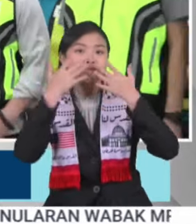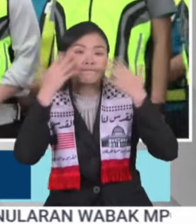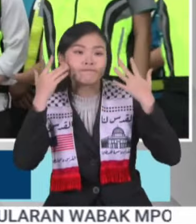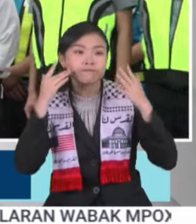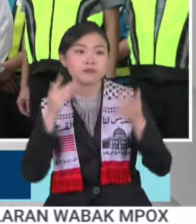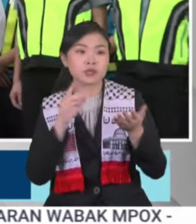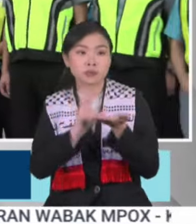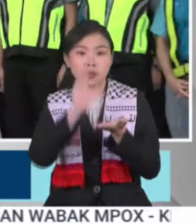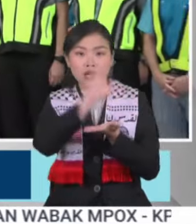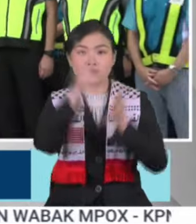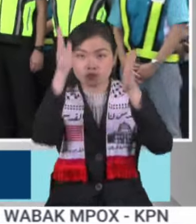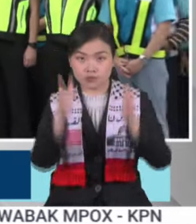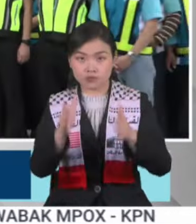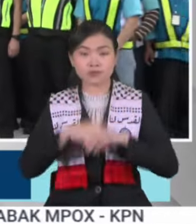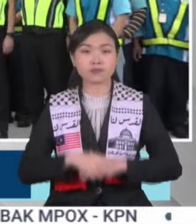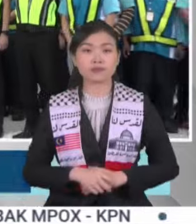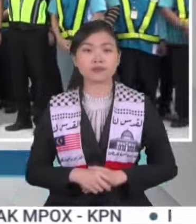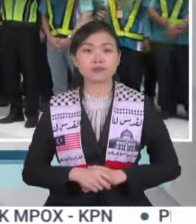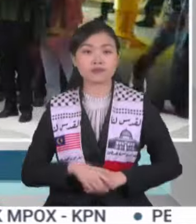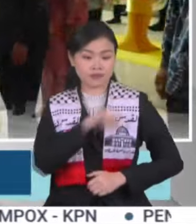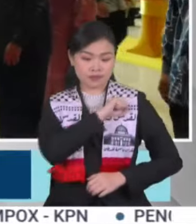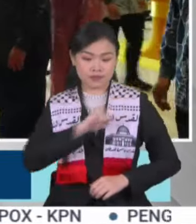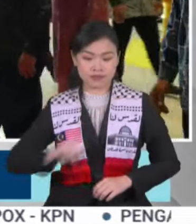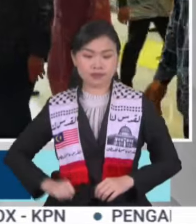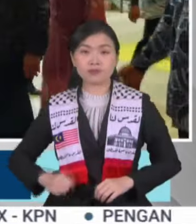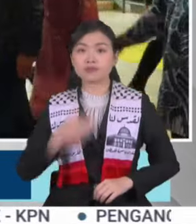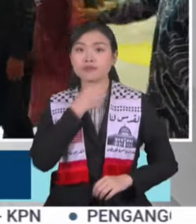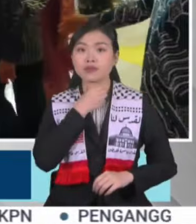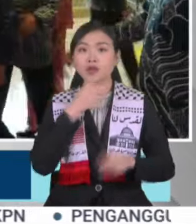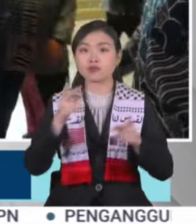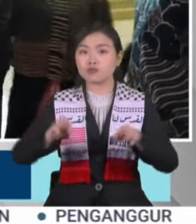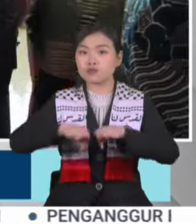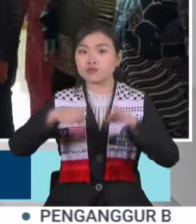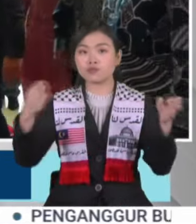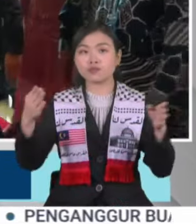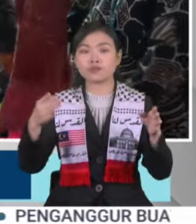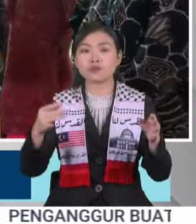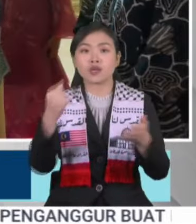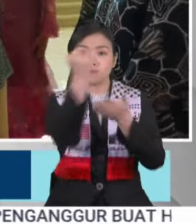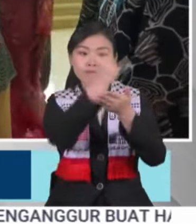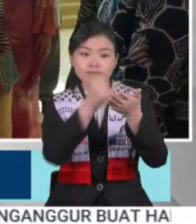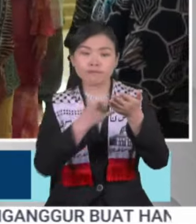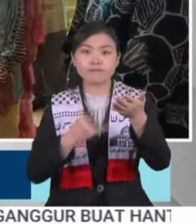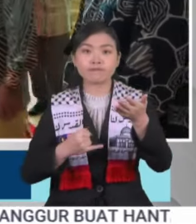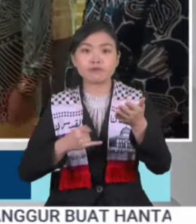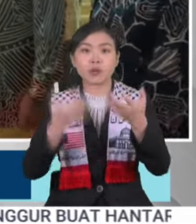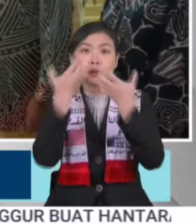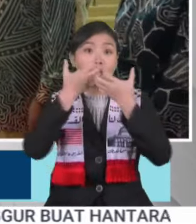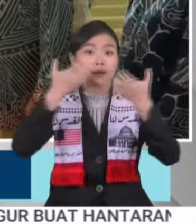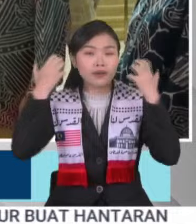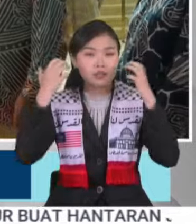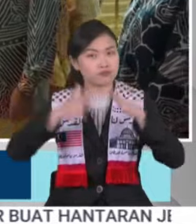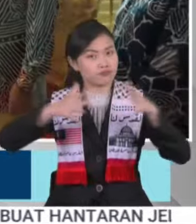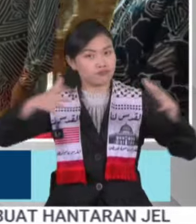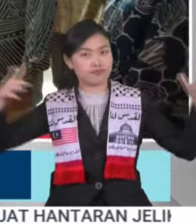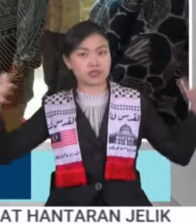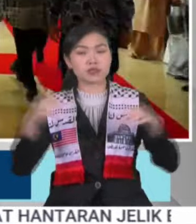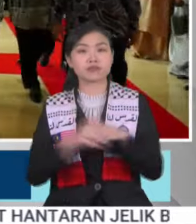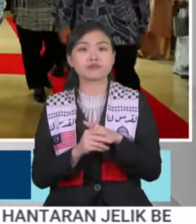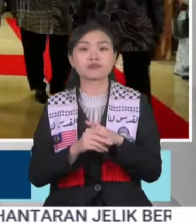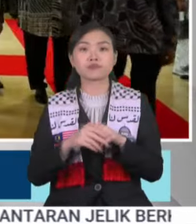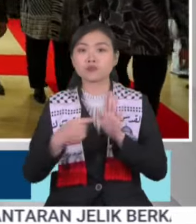mesra pelabur. Sultan Perak menyempurnakan perasmian lukisan kanvas Harimau Melaya terbesar. Ia simbolik usaha